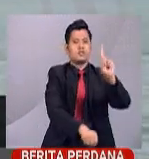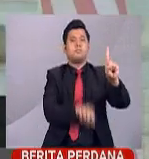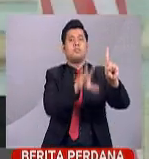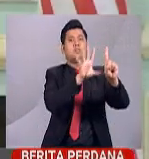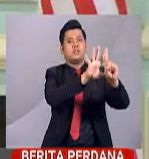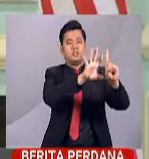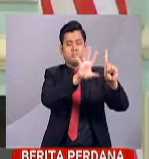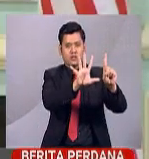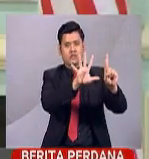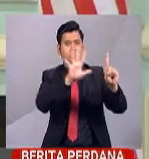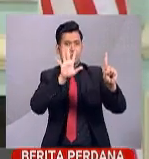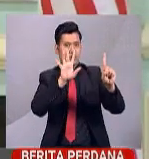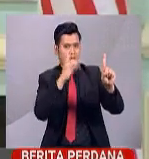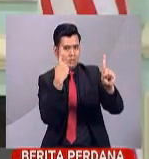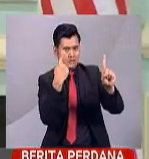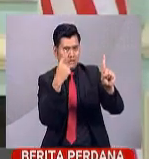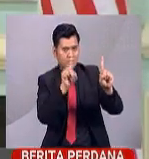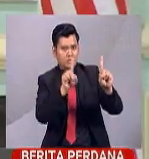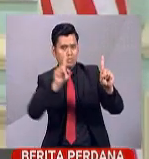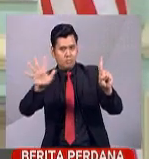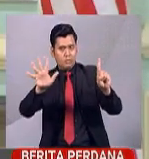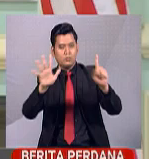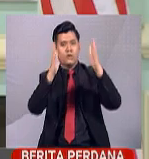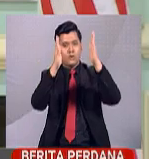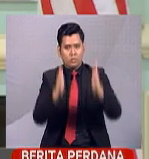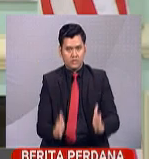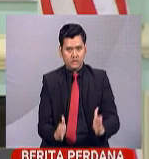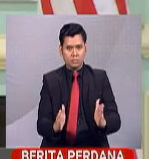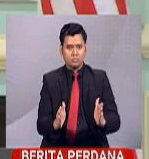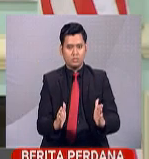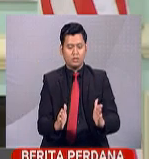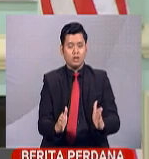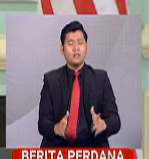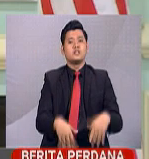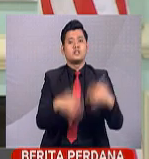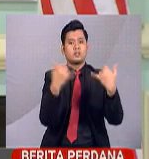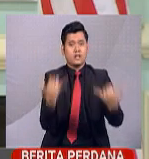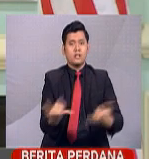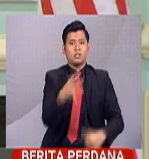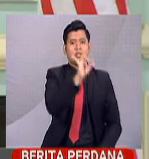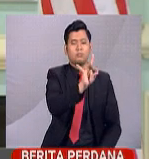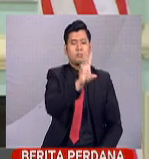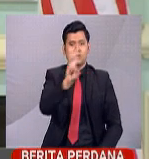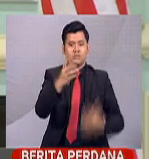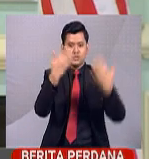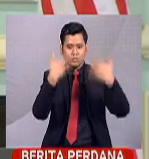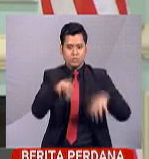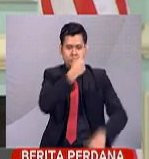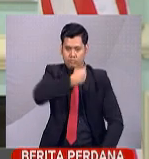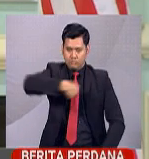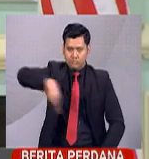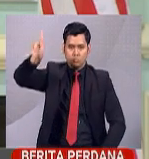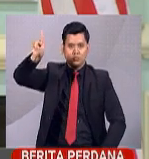parti. Setakat hari ini, 86 parti telah pun diusir,